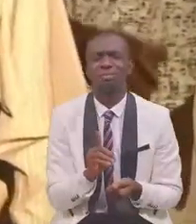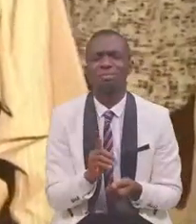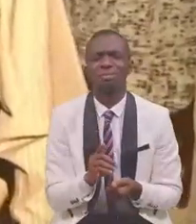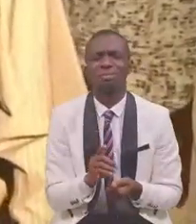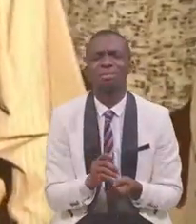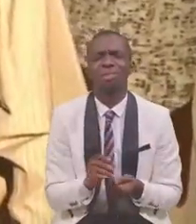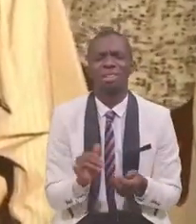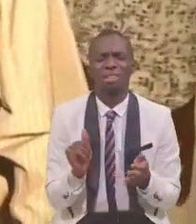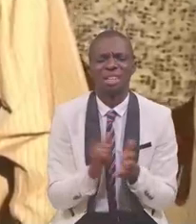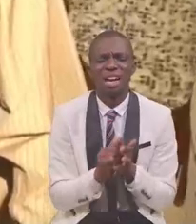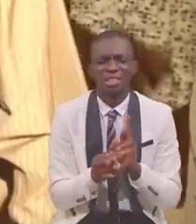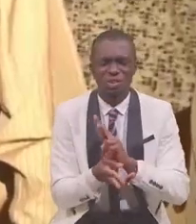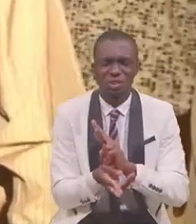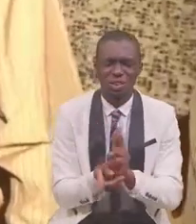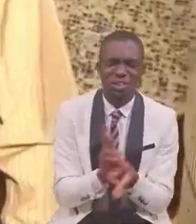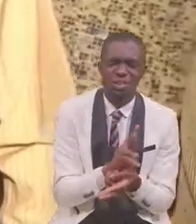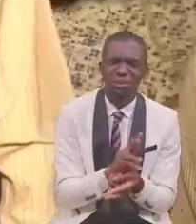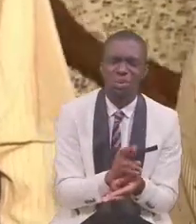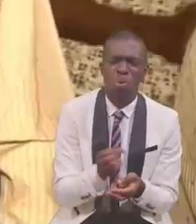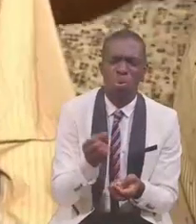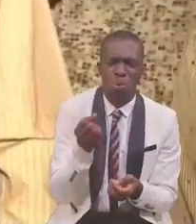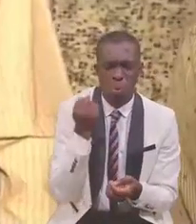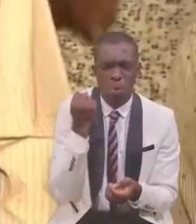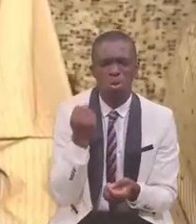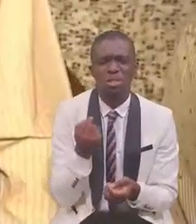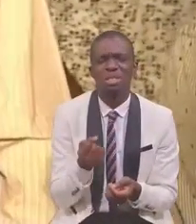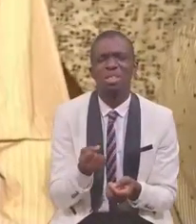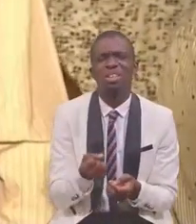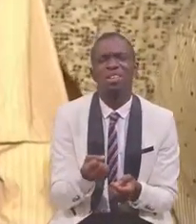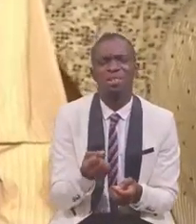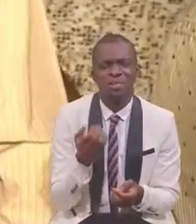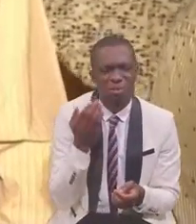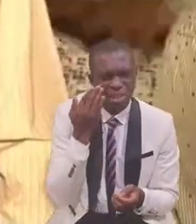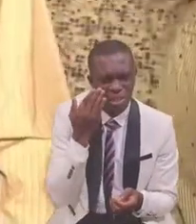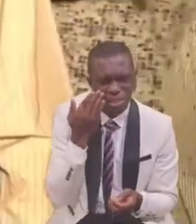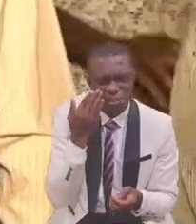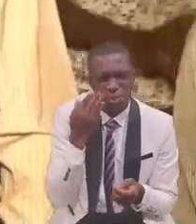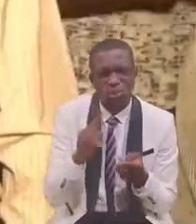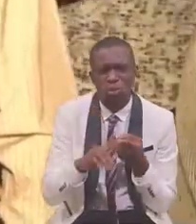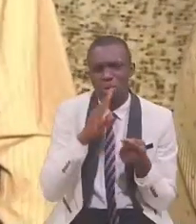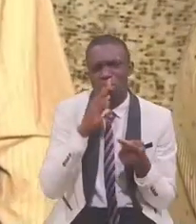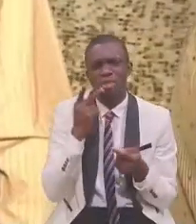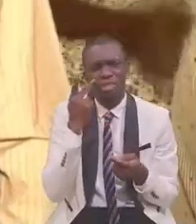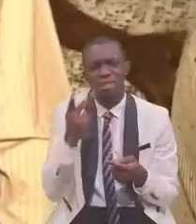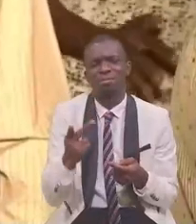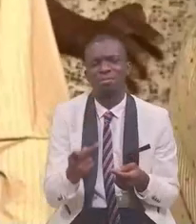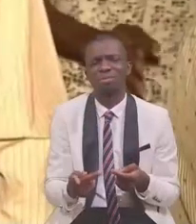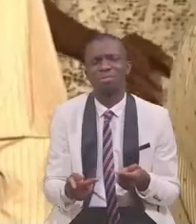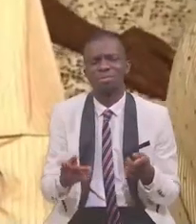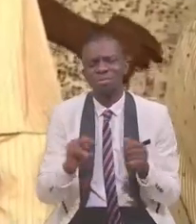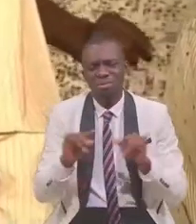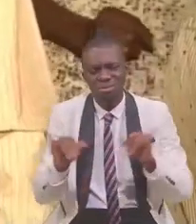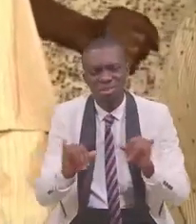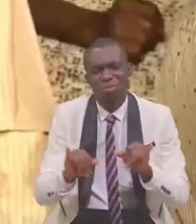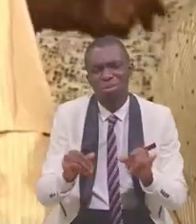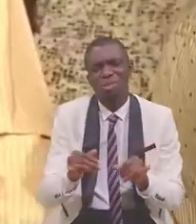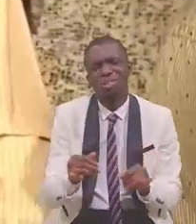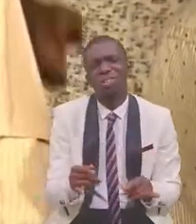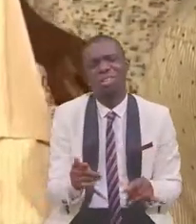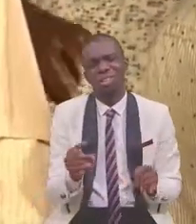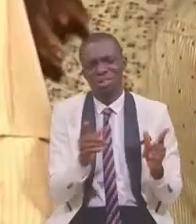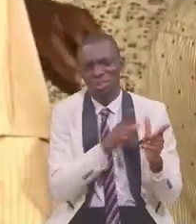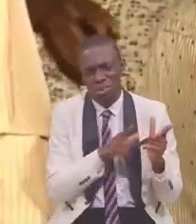et la rédemption était visible. La même chose avec ceux vers qui le Seigneur vous envoie, comme mon